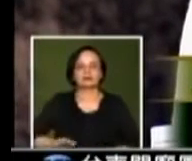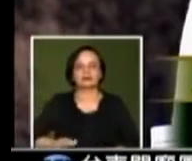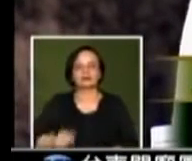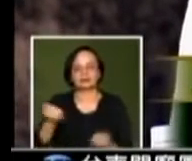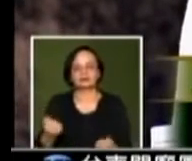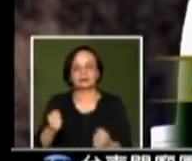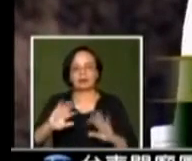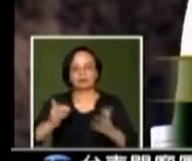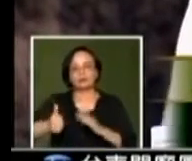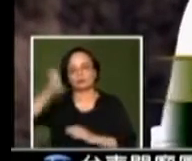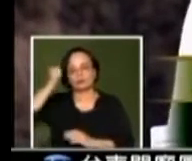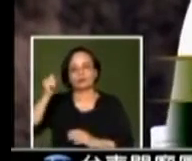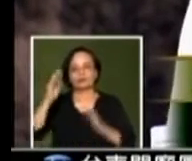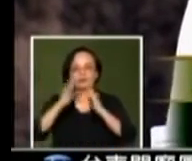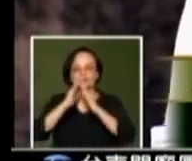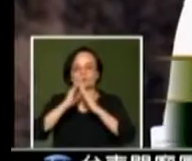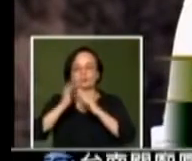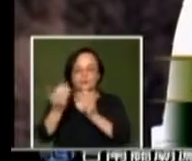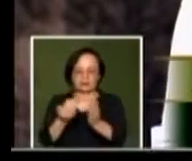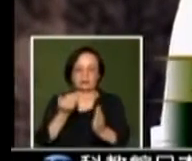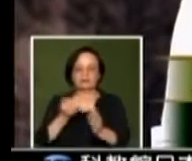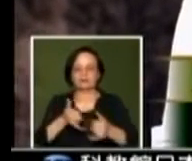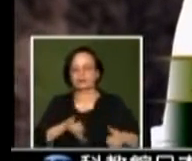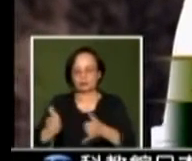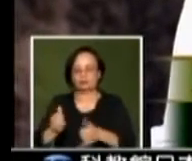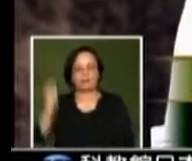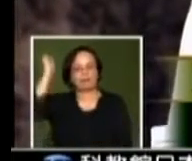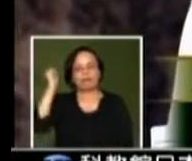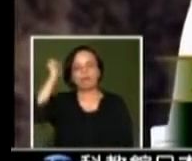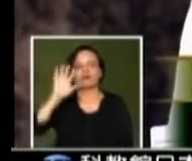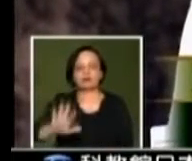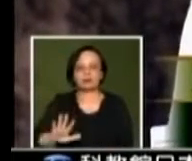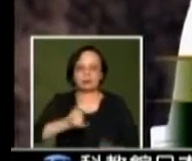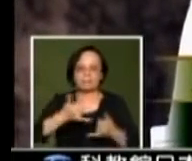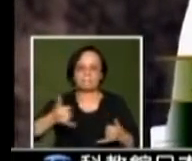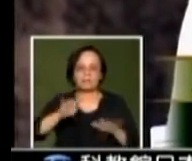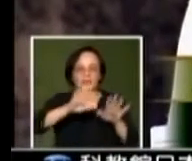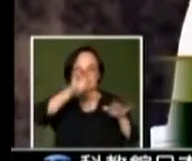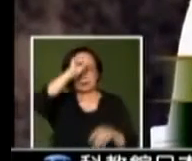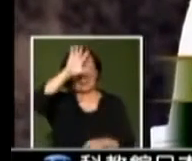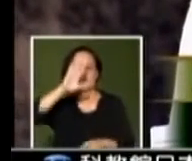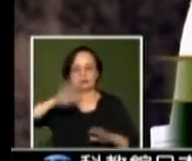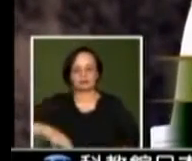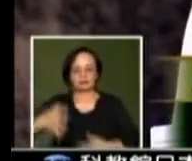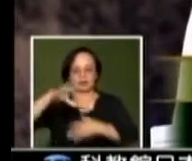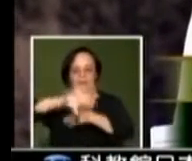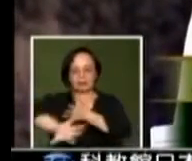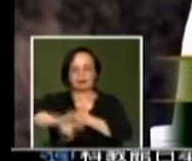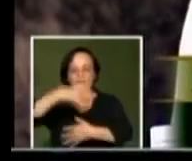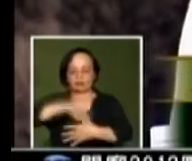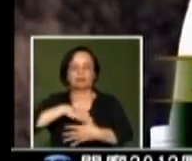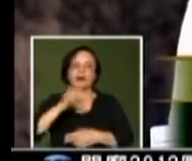入，跟他们一起要做下去。民进党下一个阶段到底要怎么走？对内对外，身为最大的党主席，到底要怎么